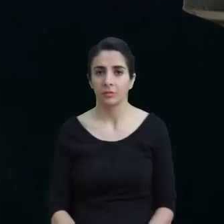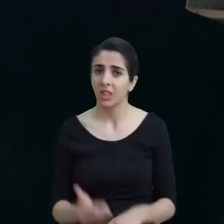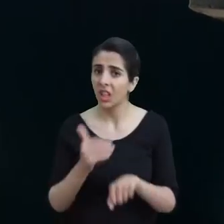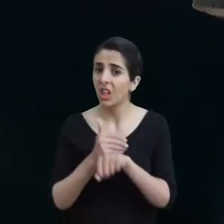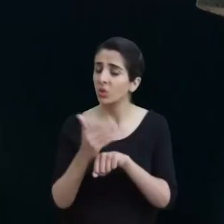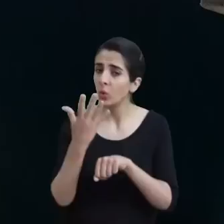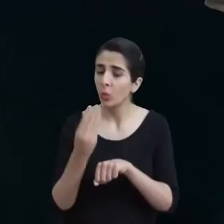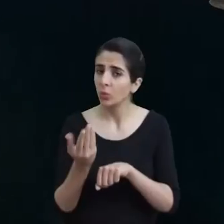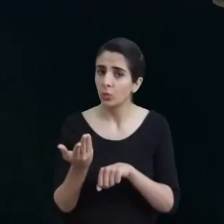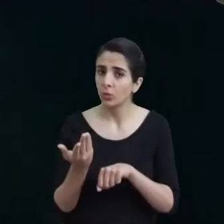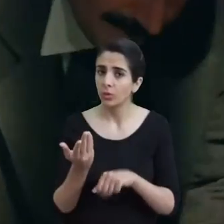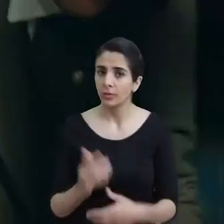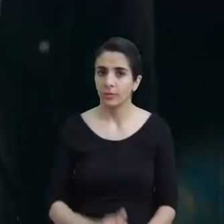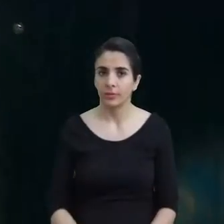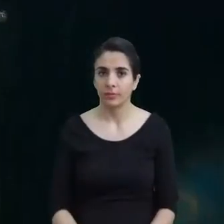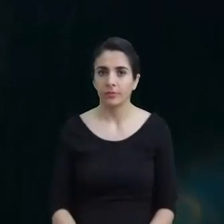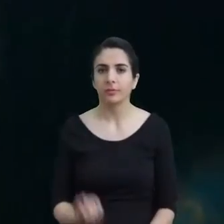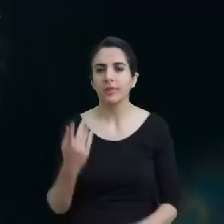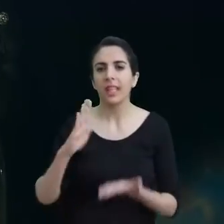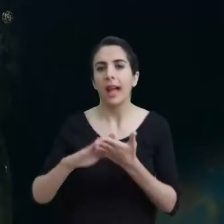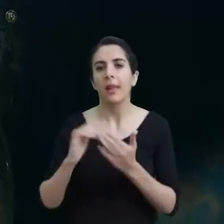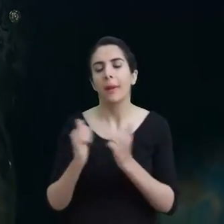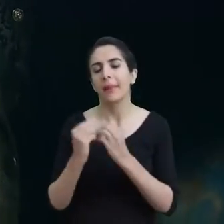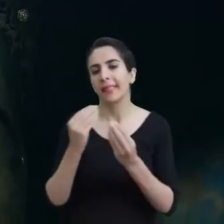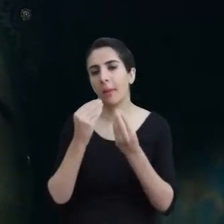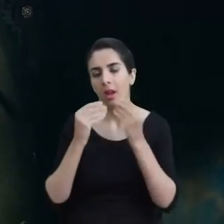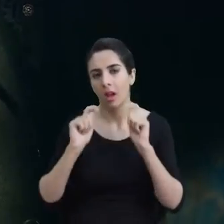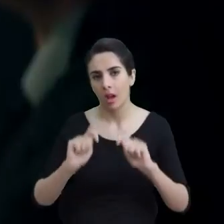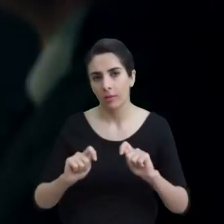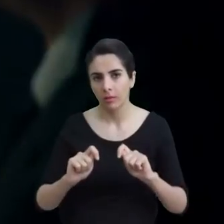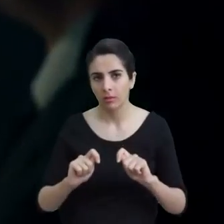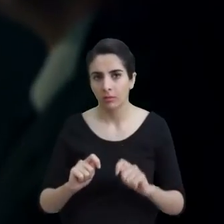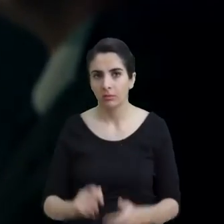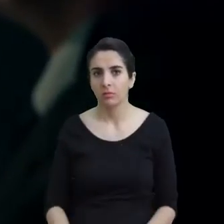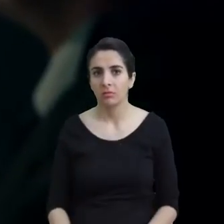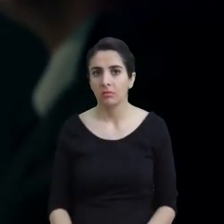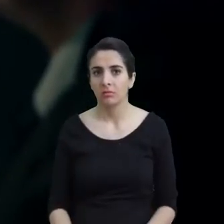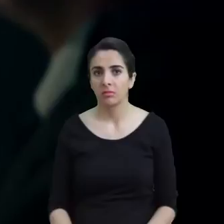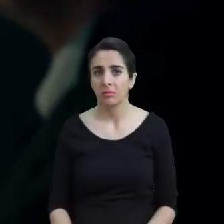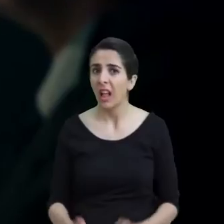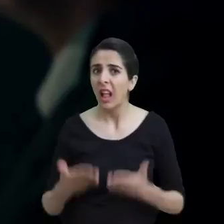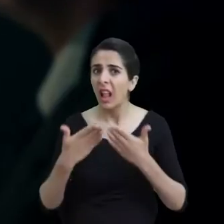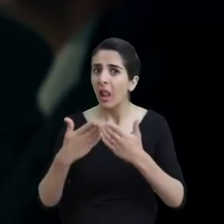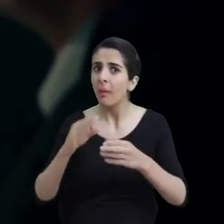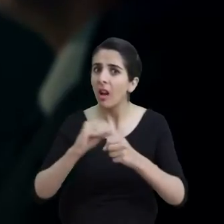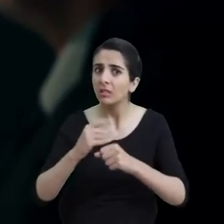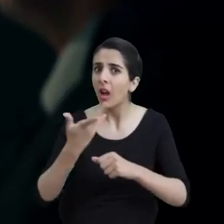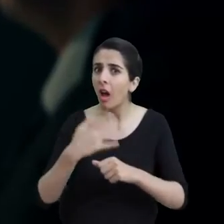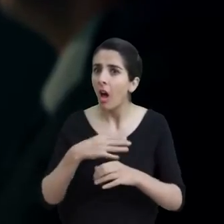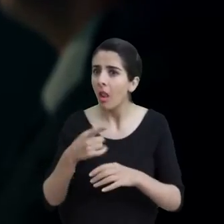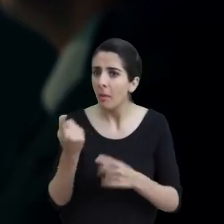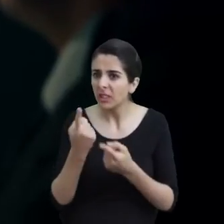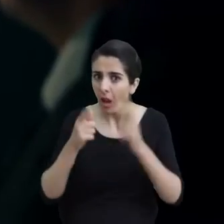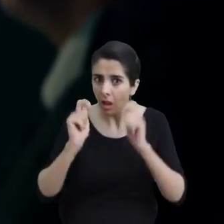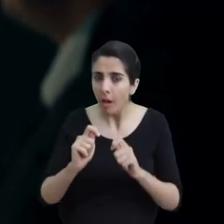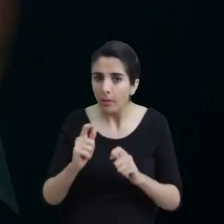Geç kaldın. Oturdular. Bir arkadaşımla yemekteydim. Eline koluna hakim olamadın mı limanda? Ben şimdi